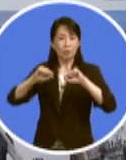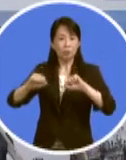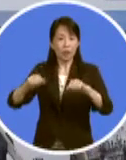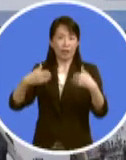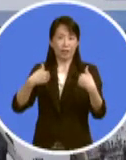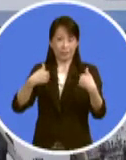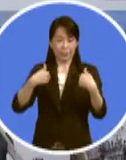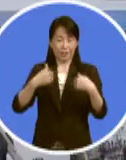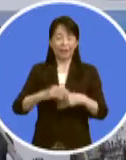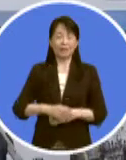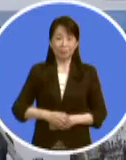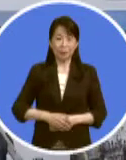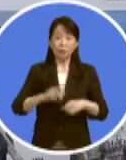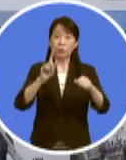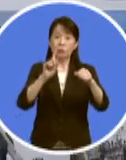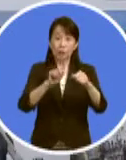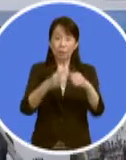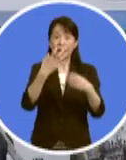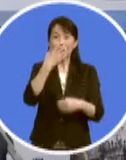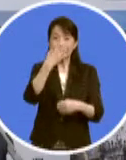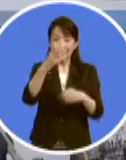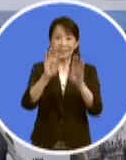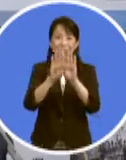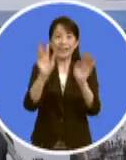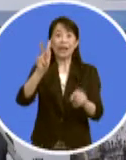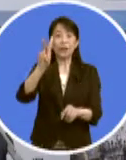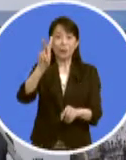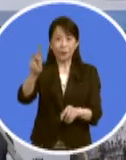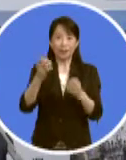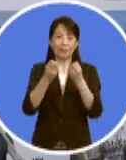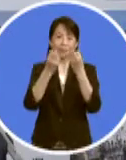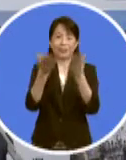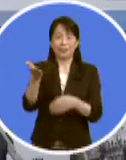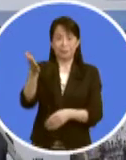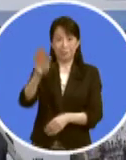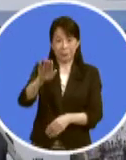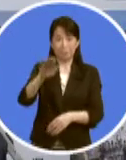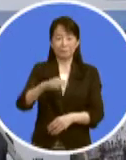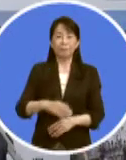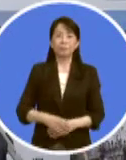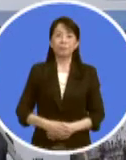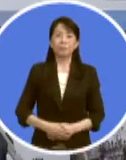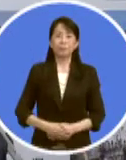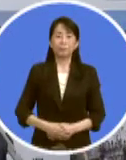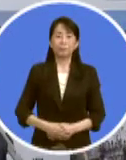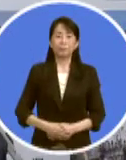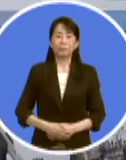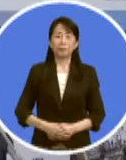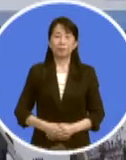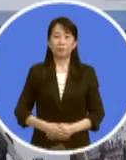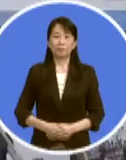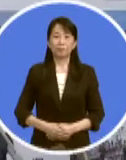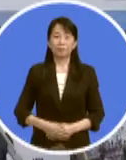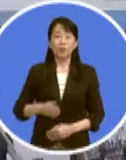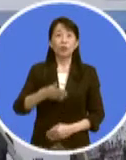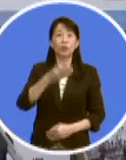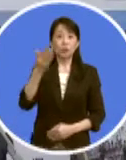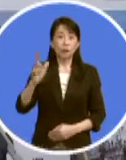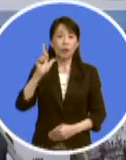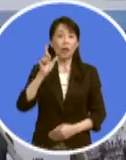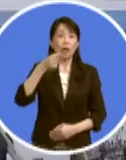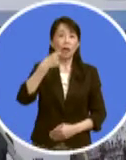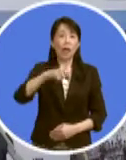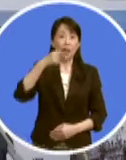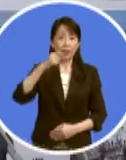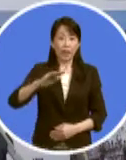こういったものも従事させるということで新幹線開業科を新設をいたしているところでございますそれから